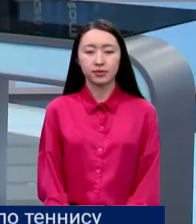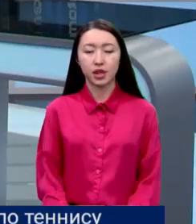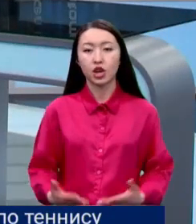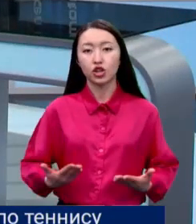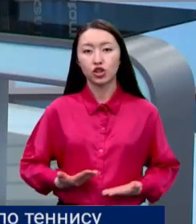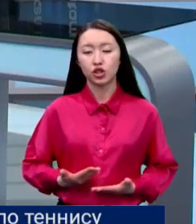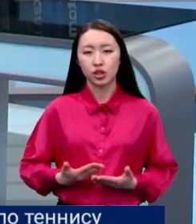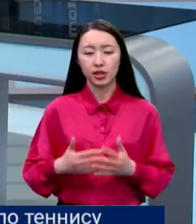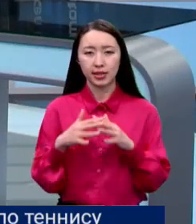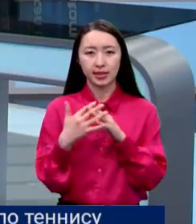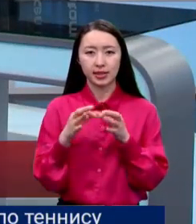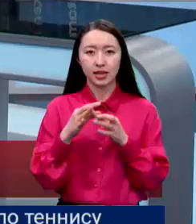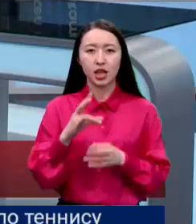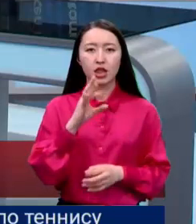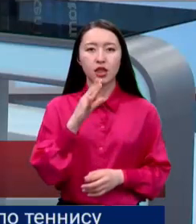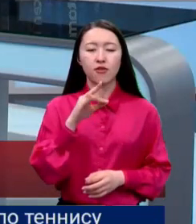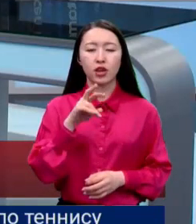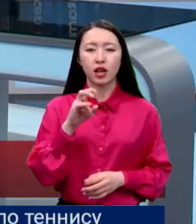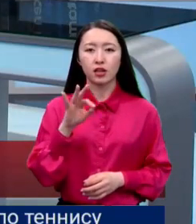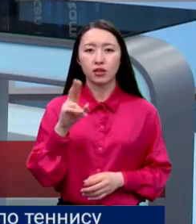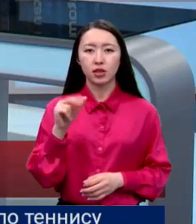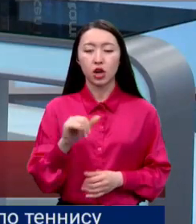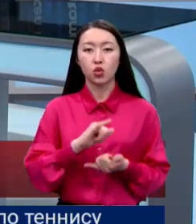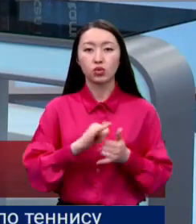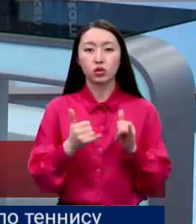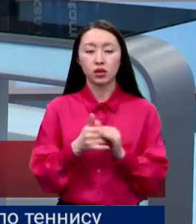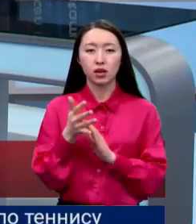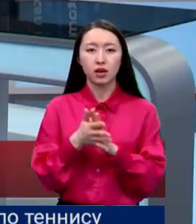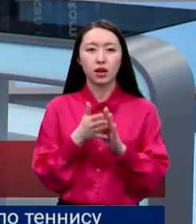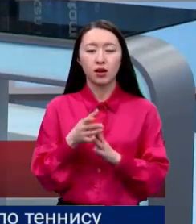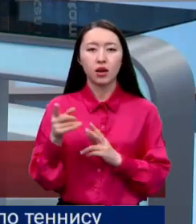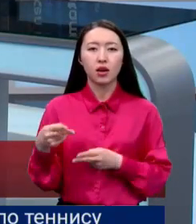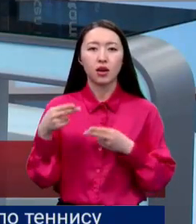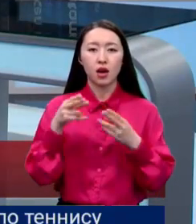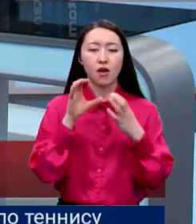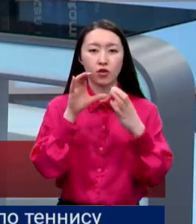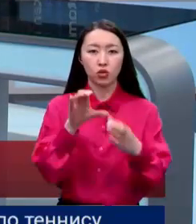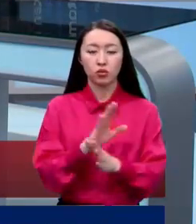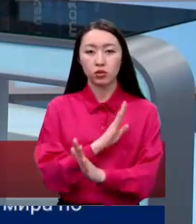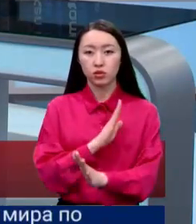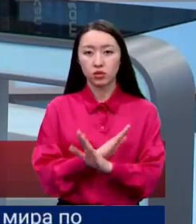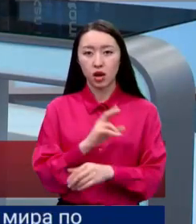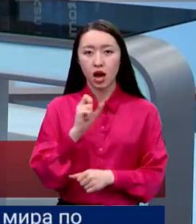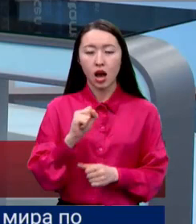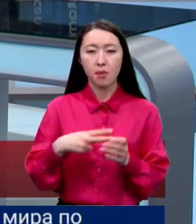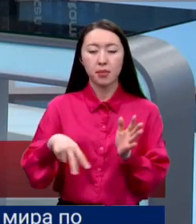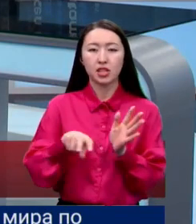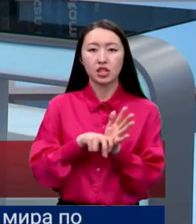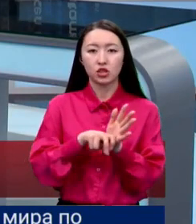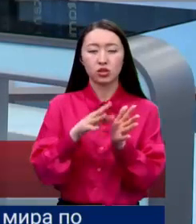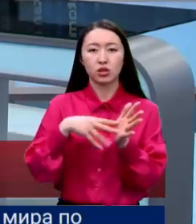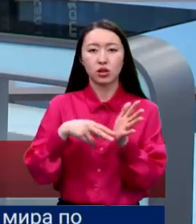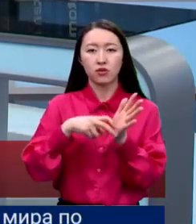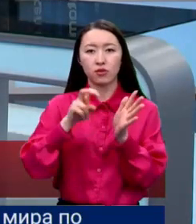Жители пригородного села Новоявленка в Усть-Каменогорске говорят, что к ним перестали заезжать автобусы. А пассажиров высаживают за